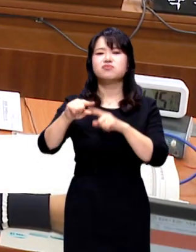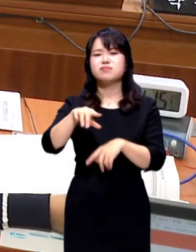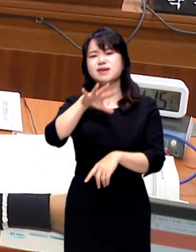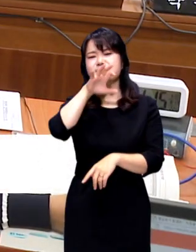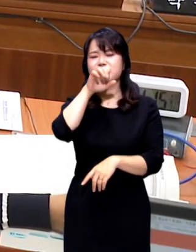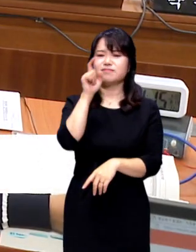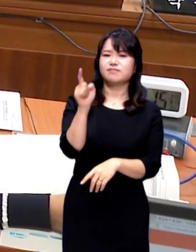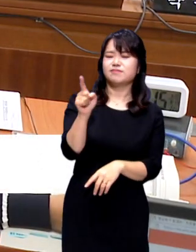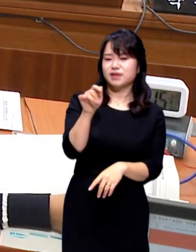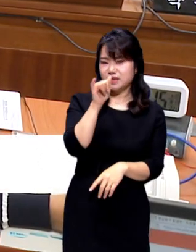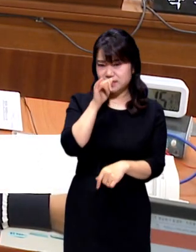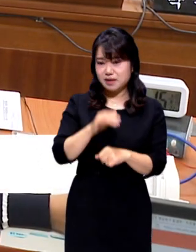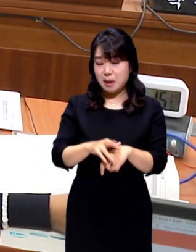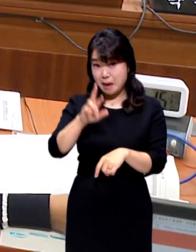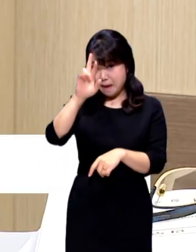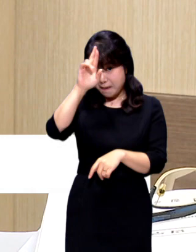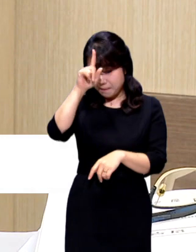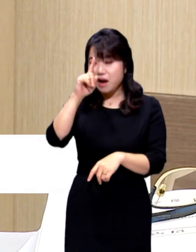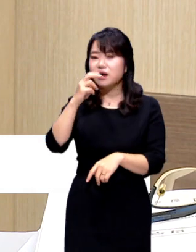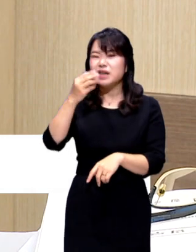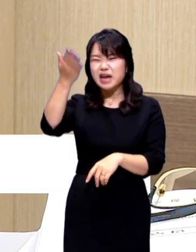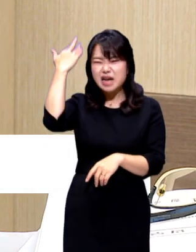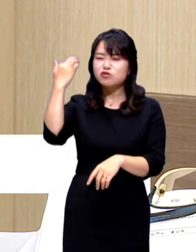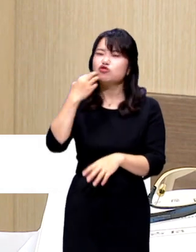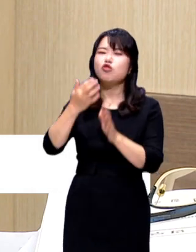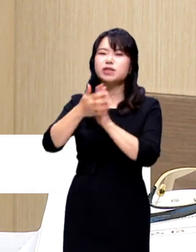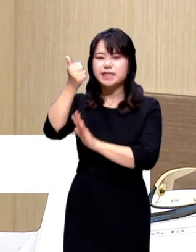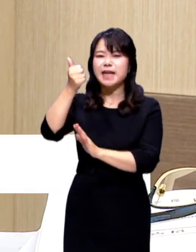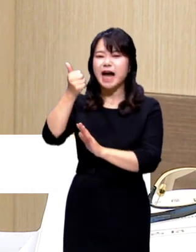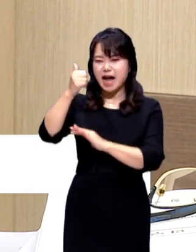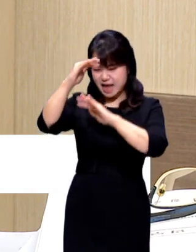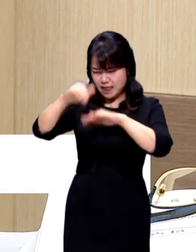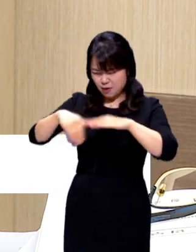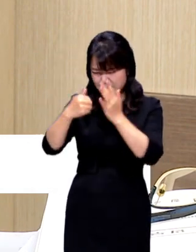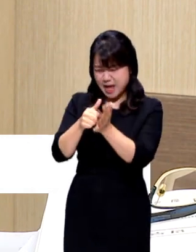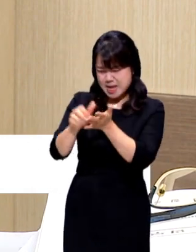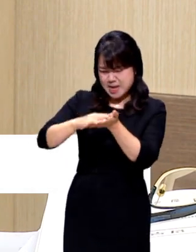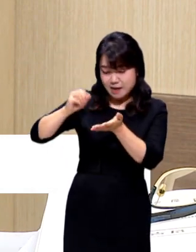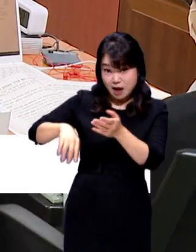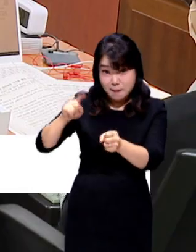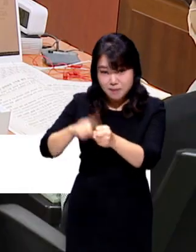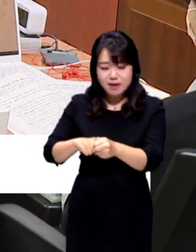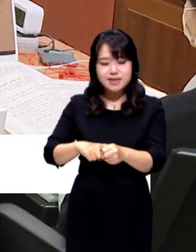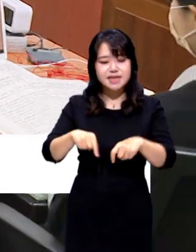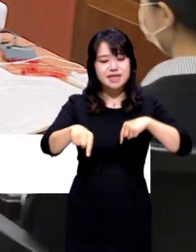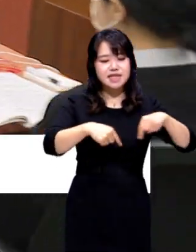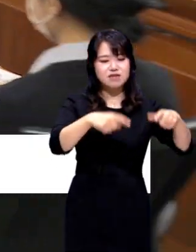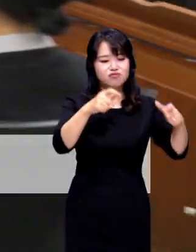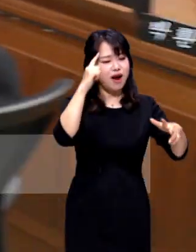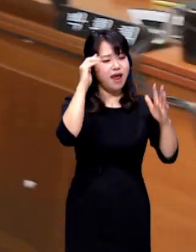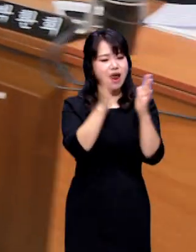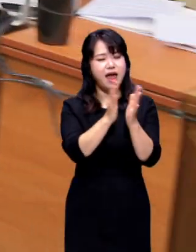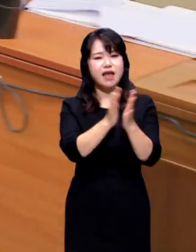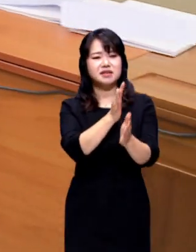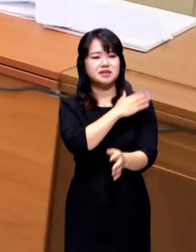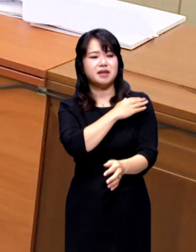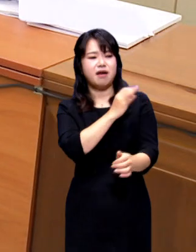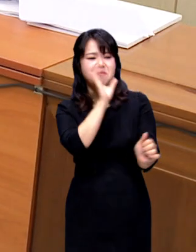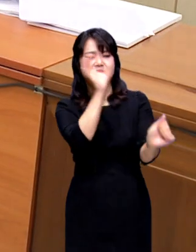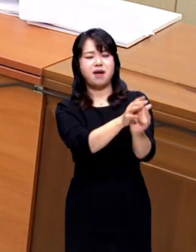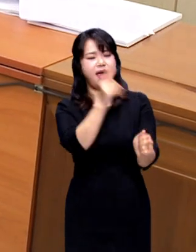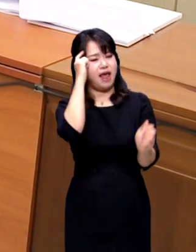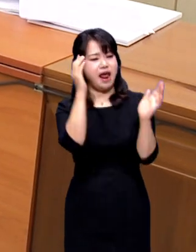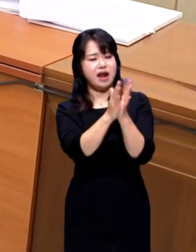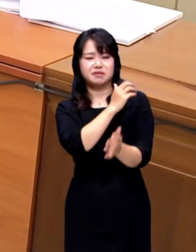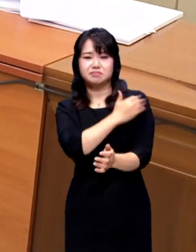강합니다. 박원순 지우기에 불과하다. 자치구의 사업을 떠미는 모습이 악덕 사장 같다는 표현도 나옵니다.